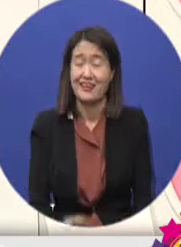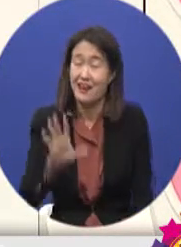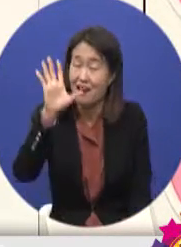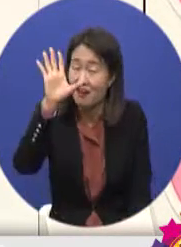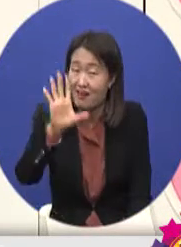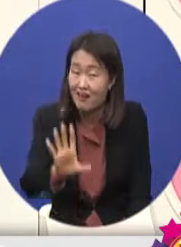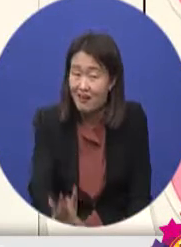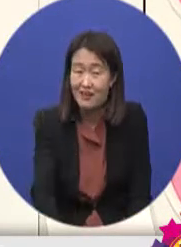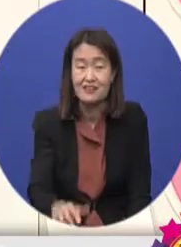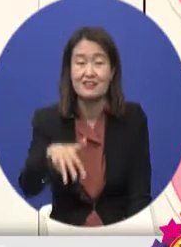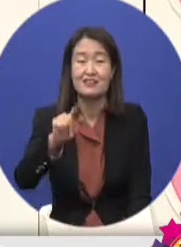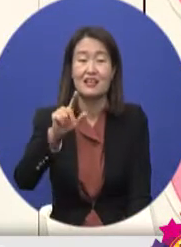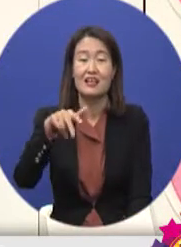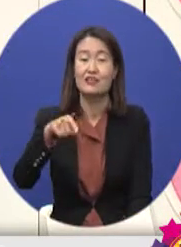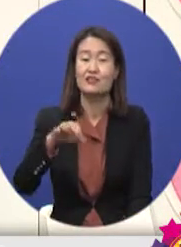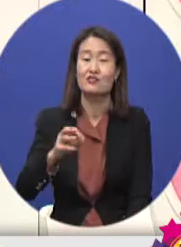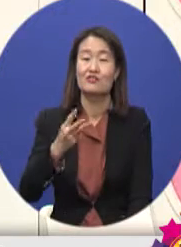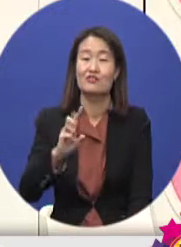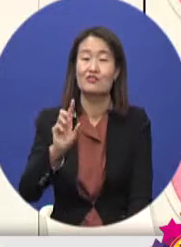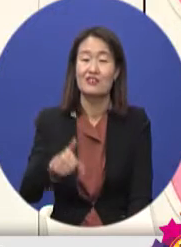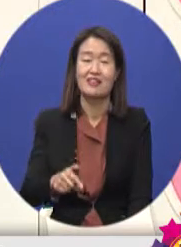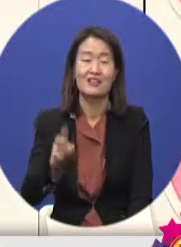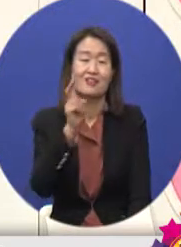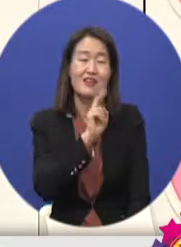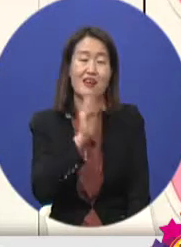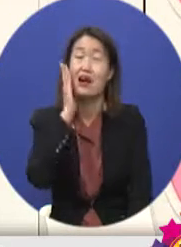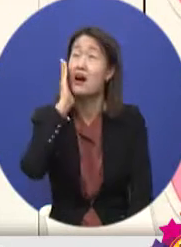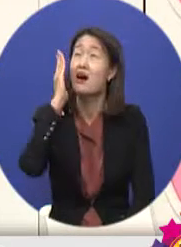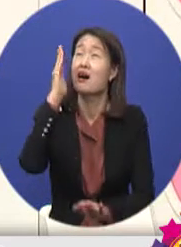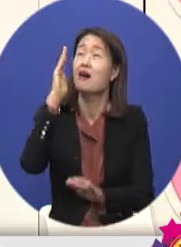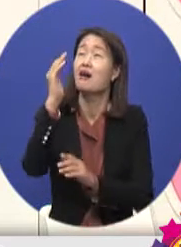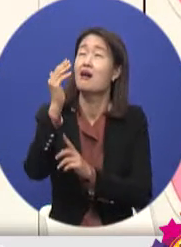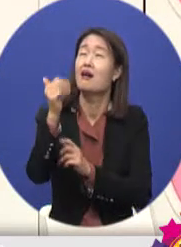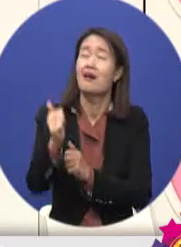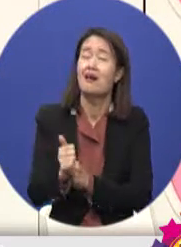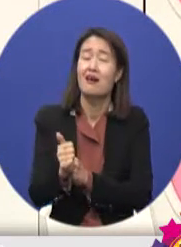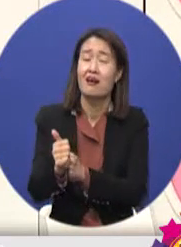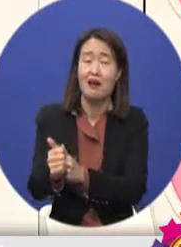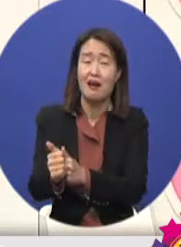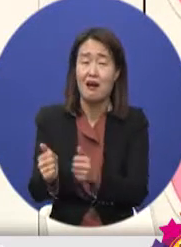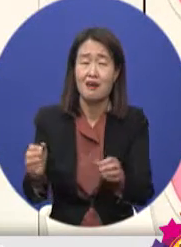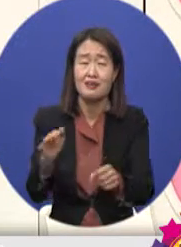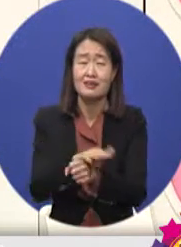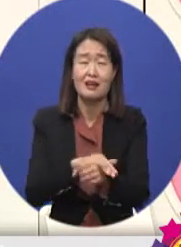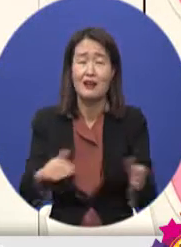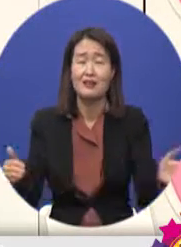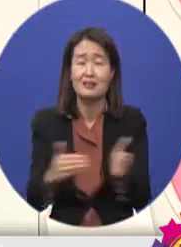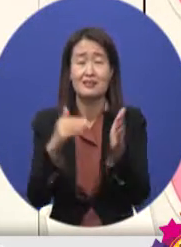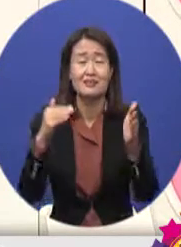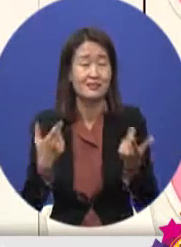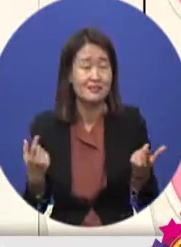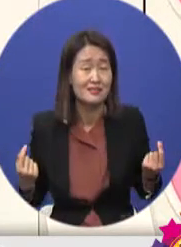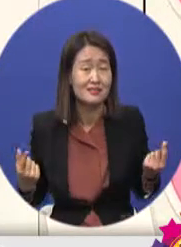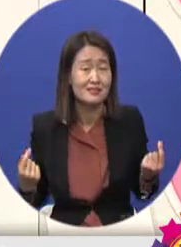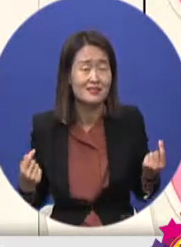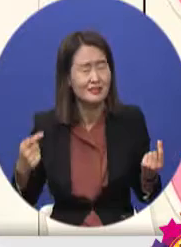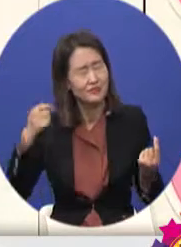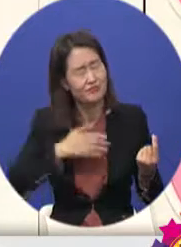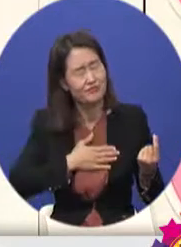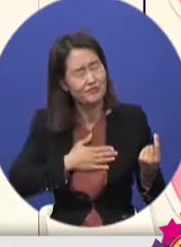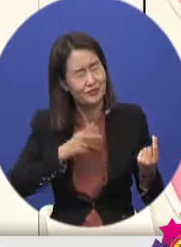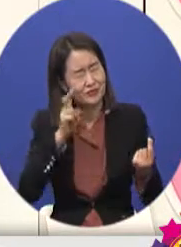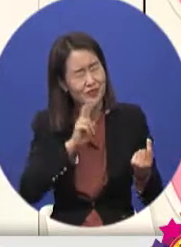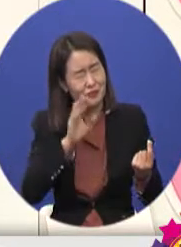어울리는 차중락시 네. 노래. 낙엽 따라 네. 가버린 사랑. 가슴 절절하게 느끼면서 음미하면서 노래